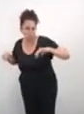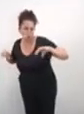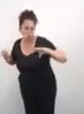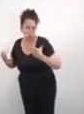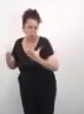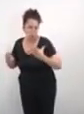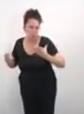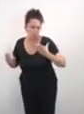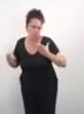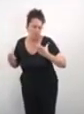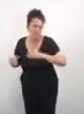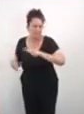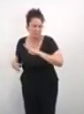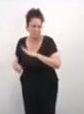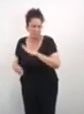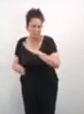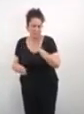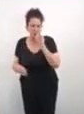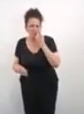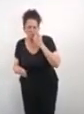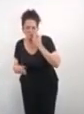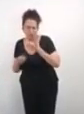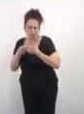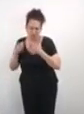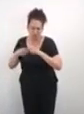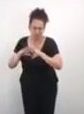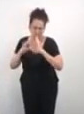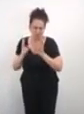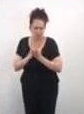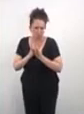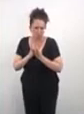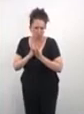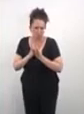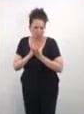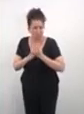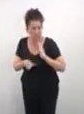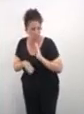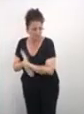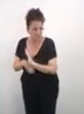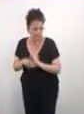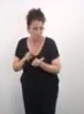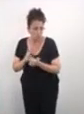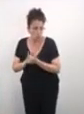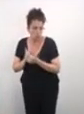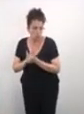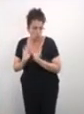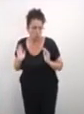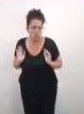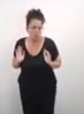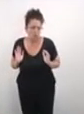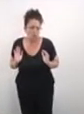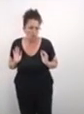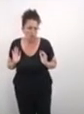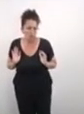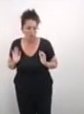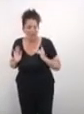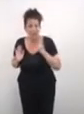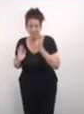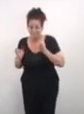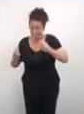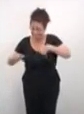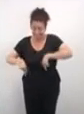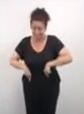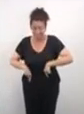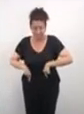leur principale prérogative. Autant de prérogatives qui relèvent exclusivement de l'État, comme l'a rappelé pendant